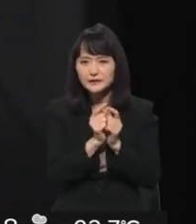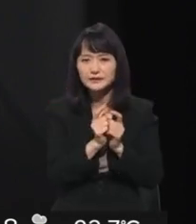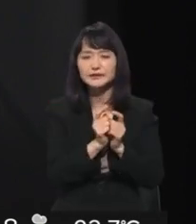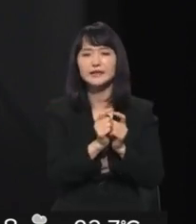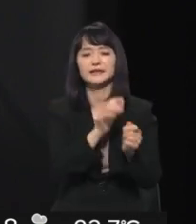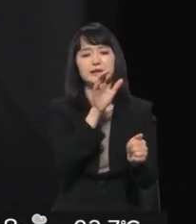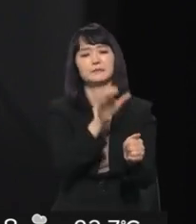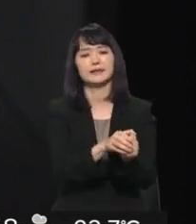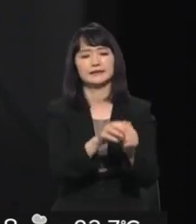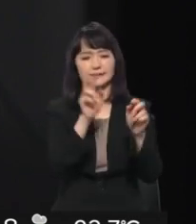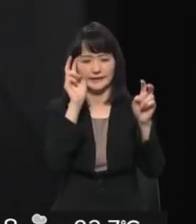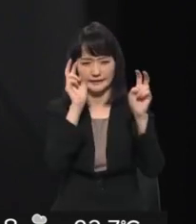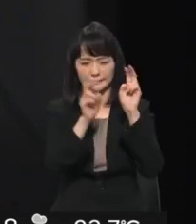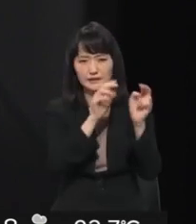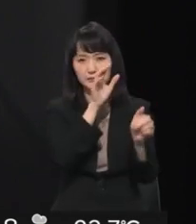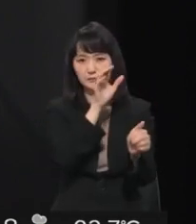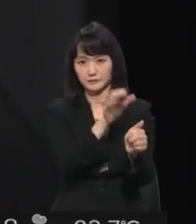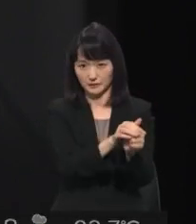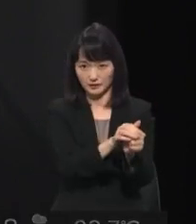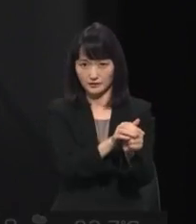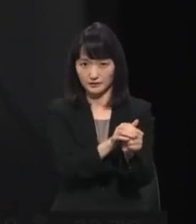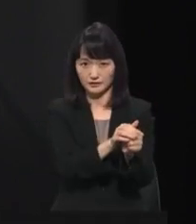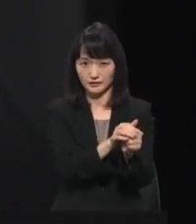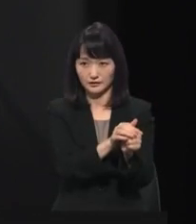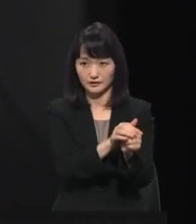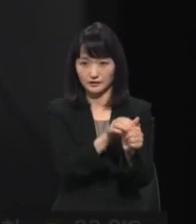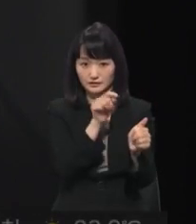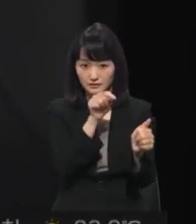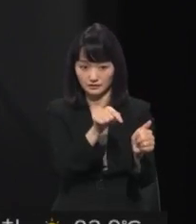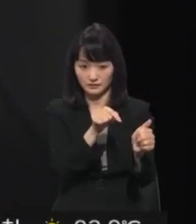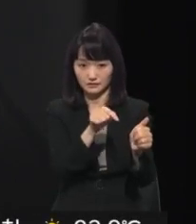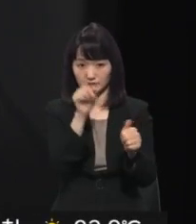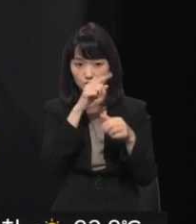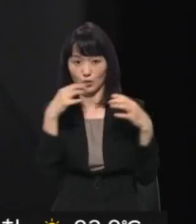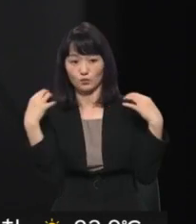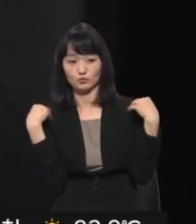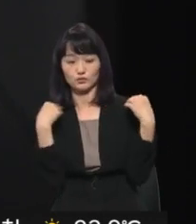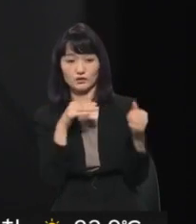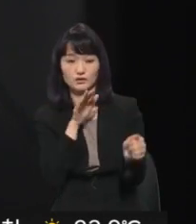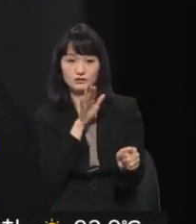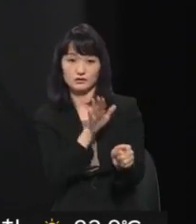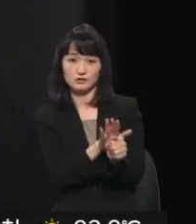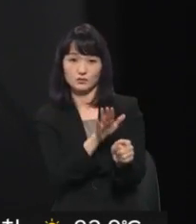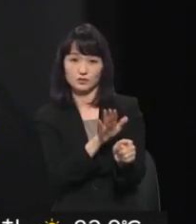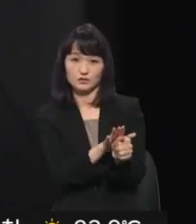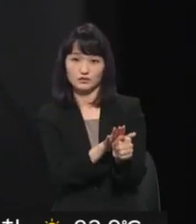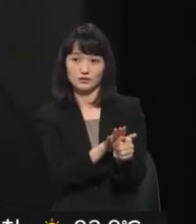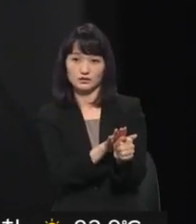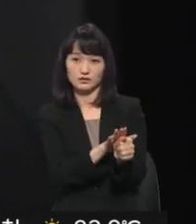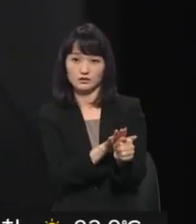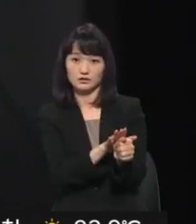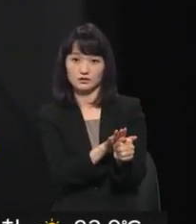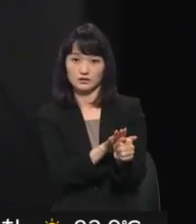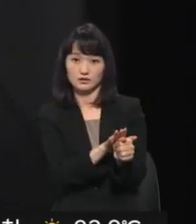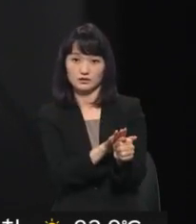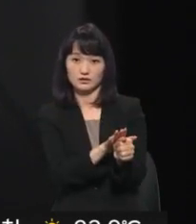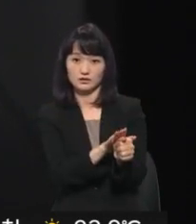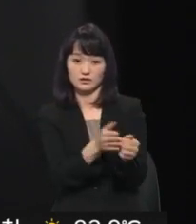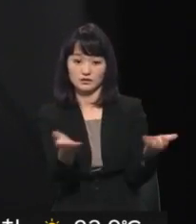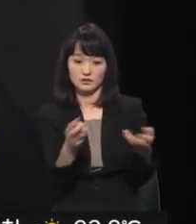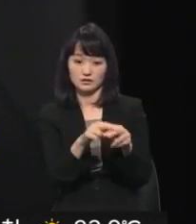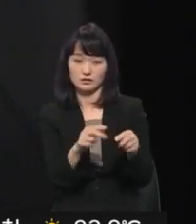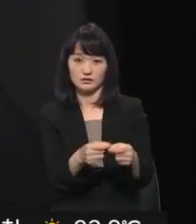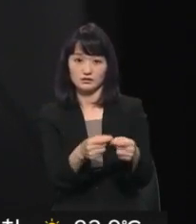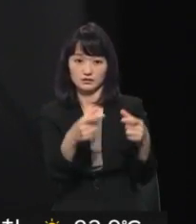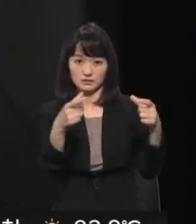맡긴다 라고 하면서 그 기업이 남 이런 쪽에는 지원을 하겠다 라는 얘기를 하는데 막상 그 일자리를 늘려 도 기업을 통해서